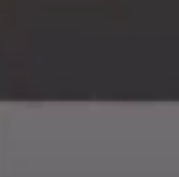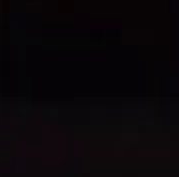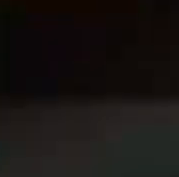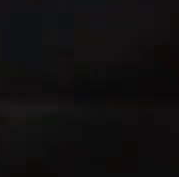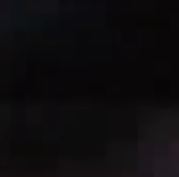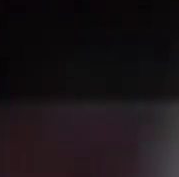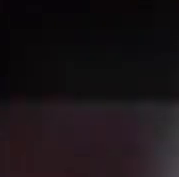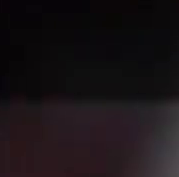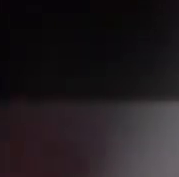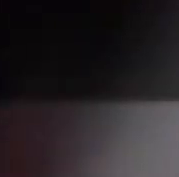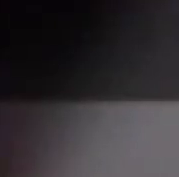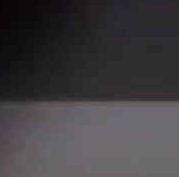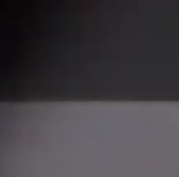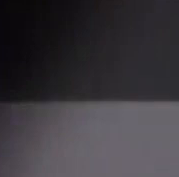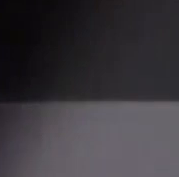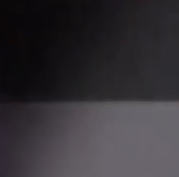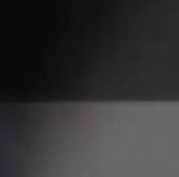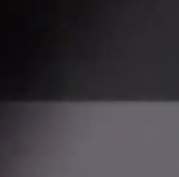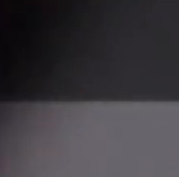Huwag ka nga araw!